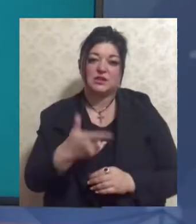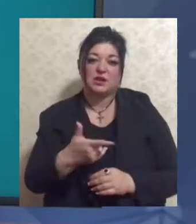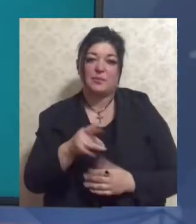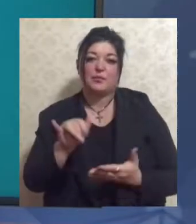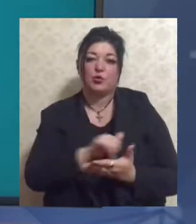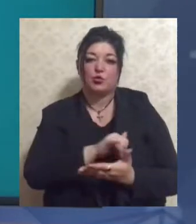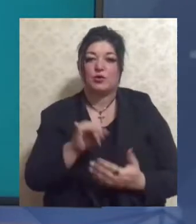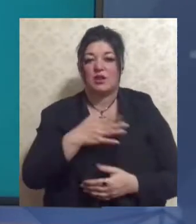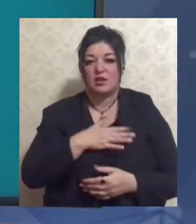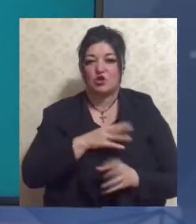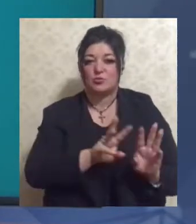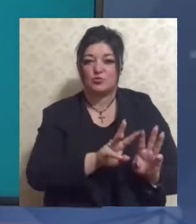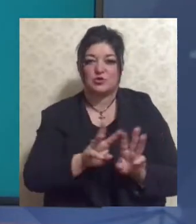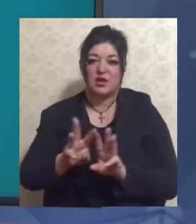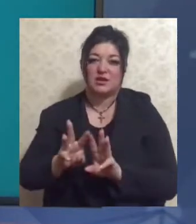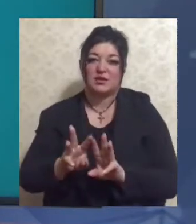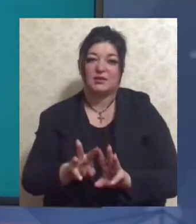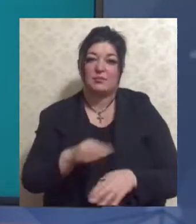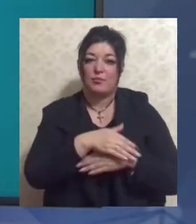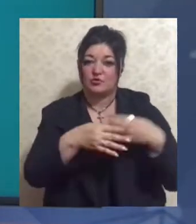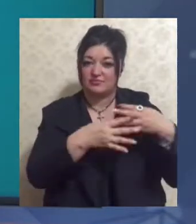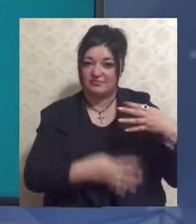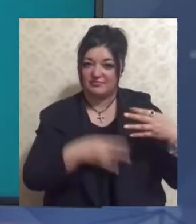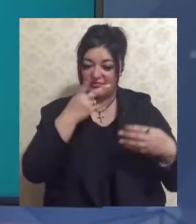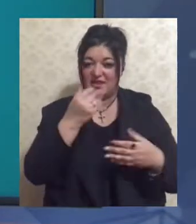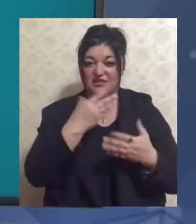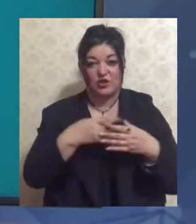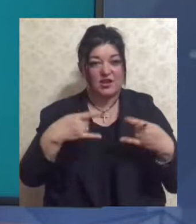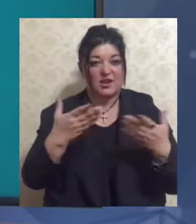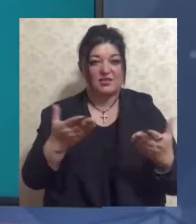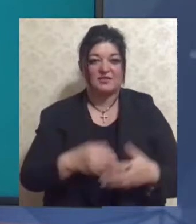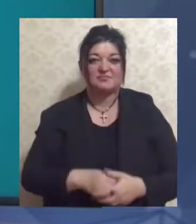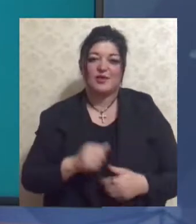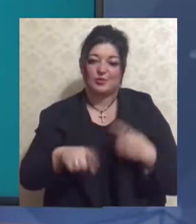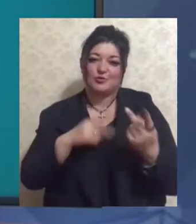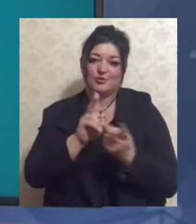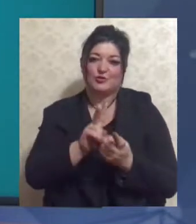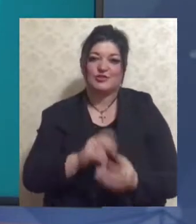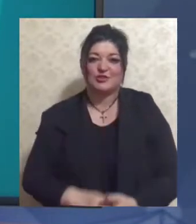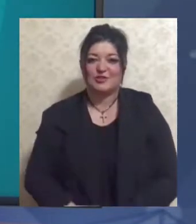YouTube та на нашому сайті. Посилання на них ви бачите на своїх екранах. До зустрічі!